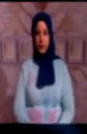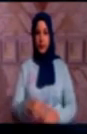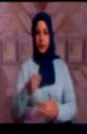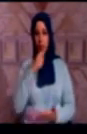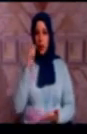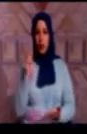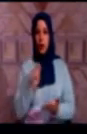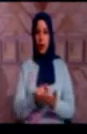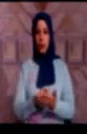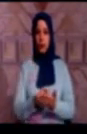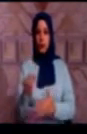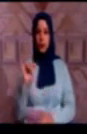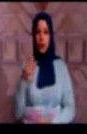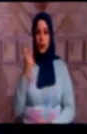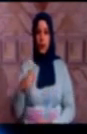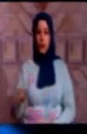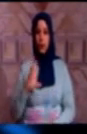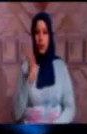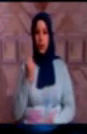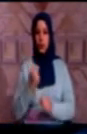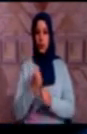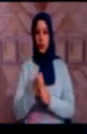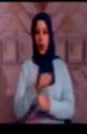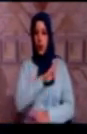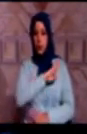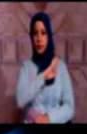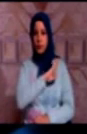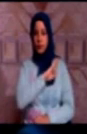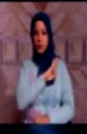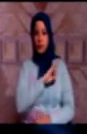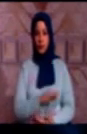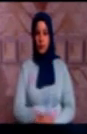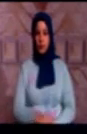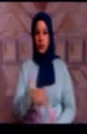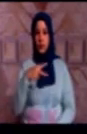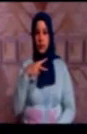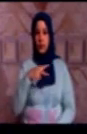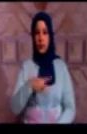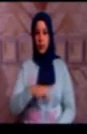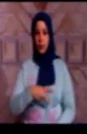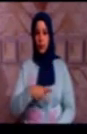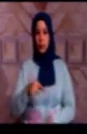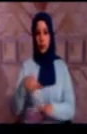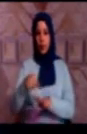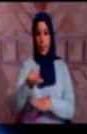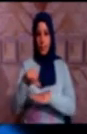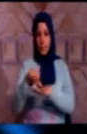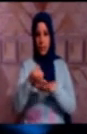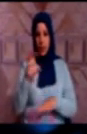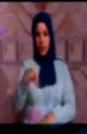قرار بالجهات ويمكن البعض قال 16 جهه والبعض الاخر 18 جهه ولكن كل